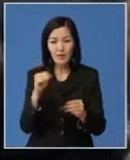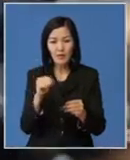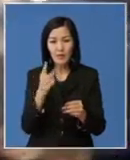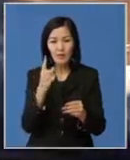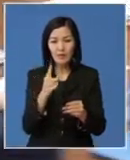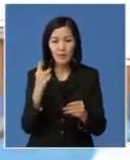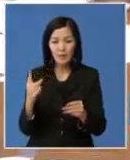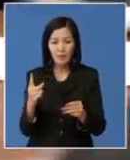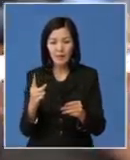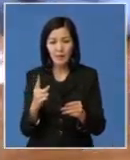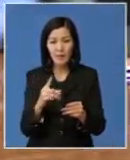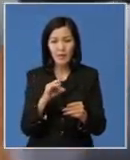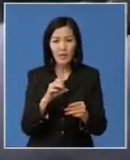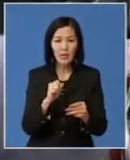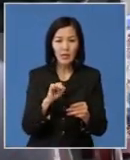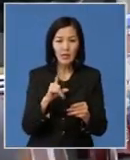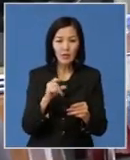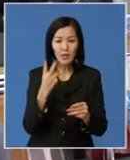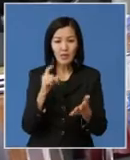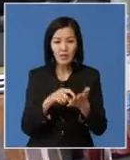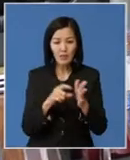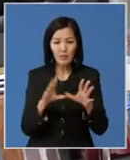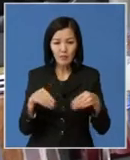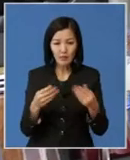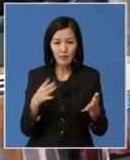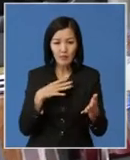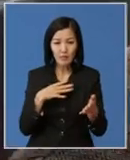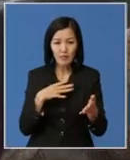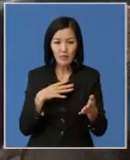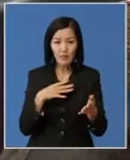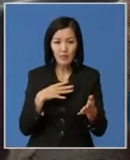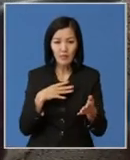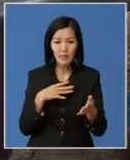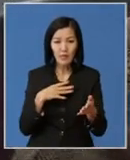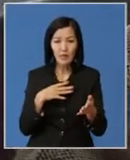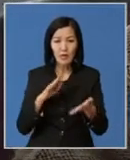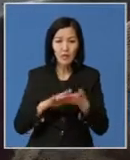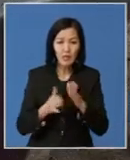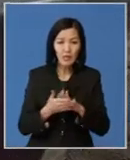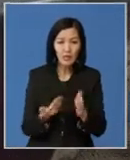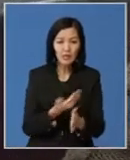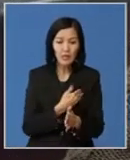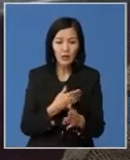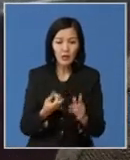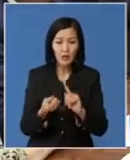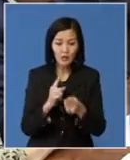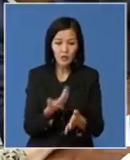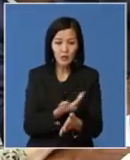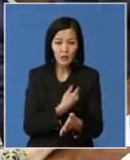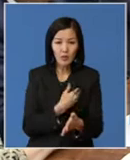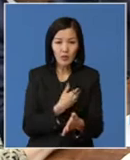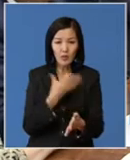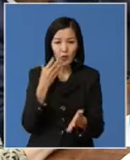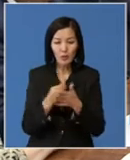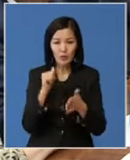бір-бір, ал Айгүл Исаеваға 2 бөлме пәтер беріпті. Кеңірегіне жайлысына ауыстырғылары бар. Әрбірі өз